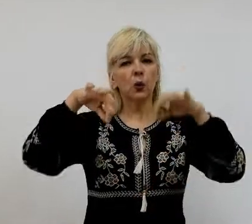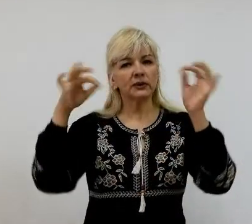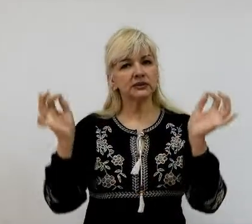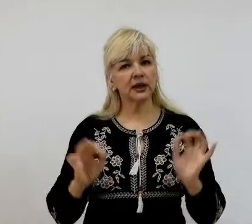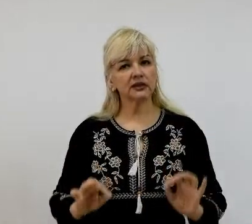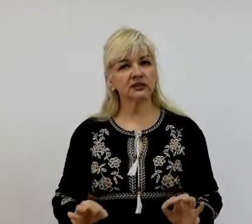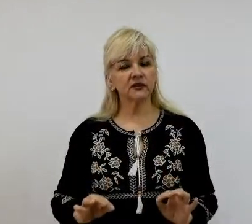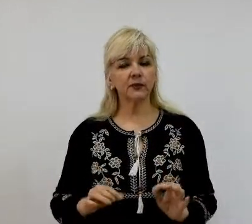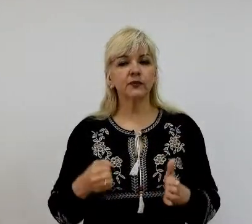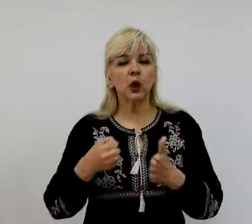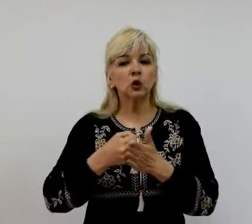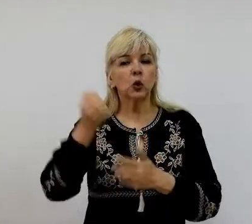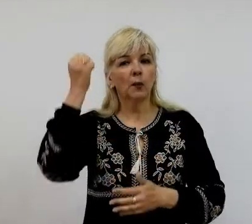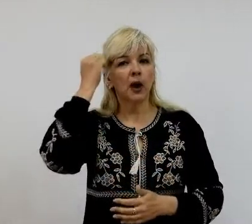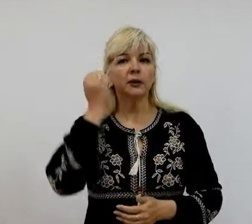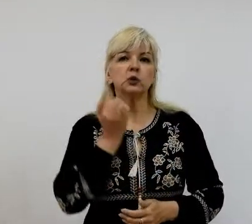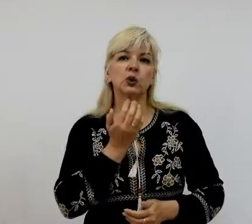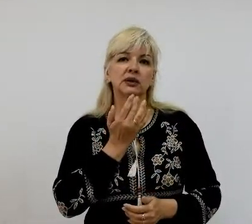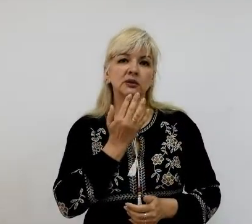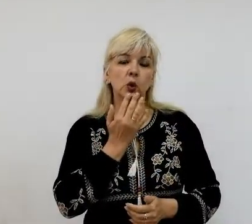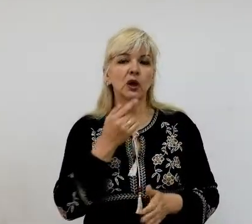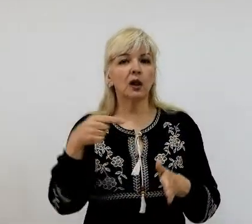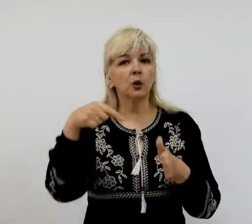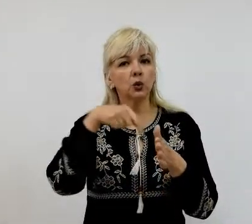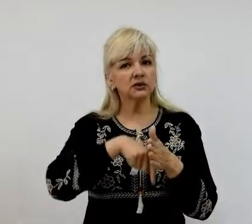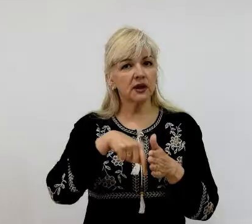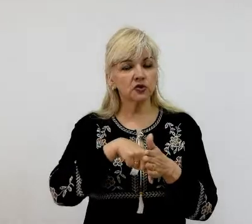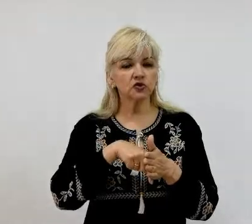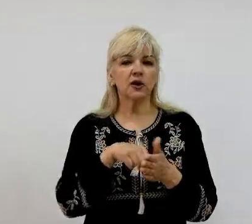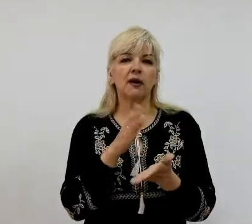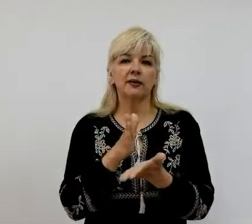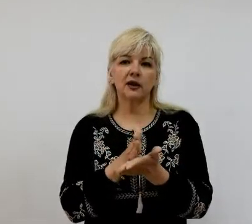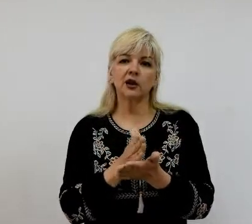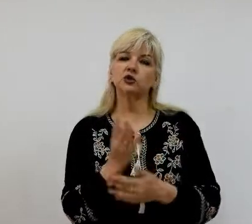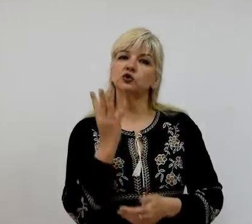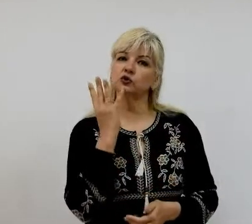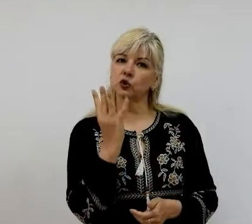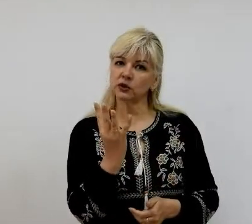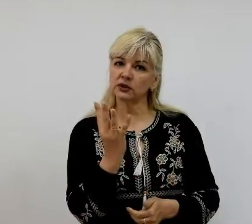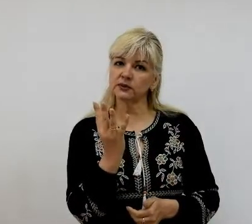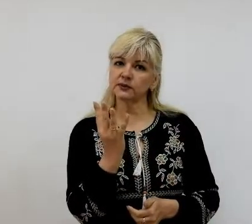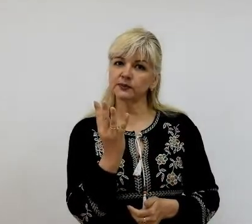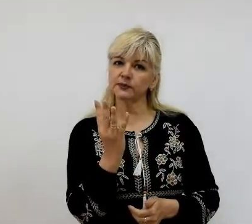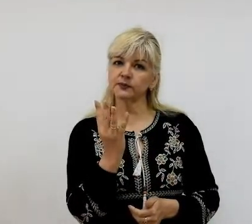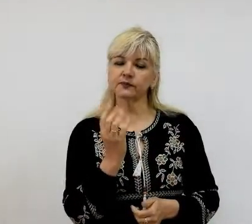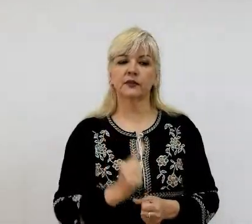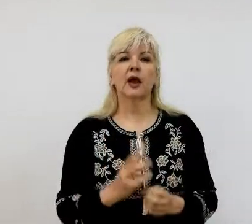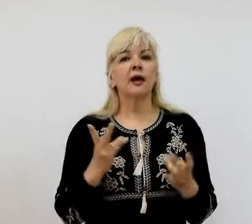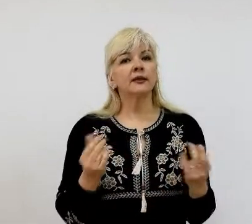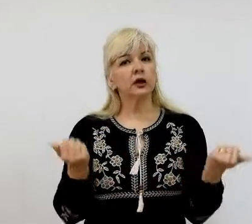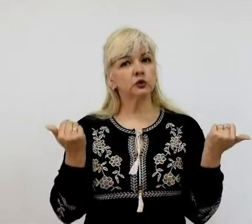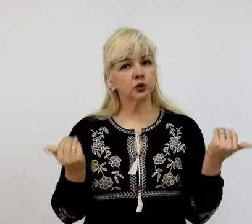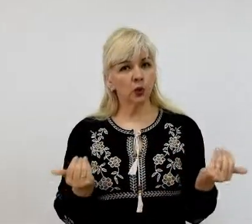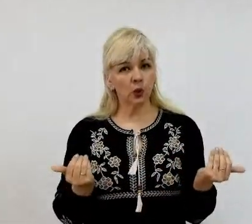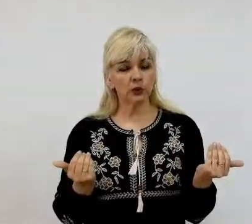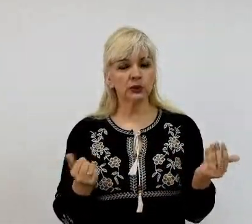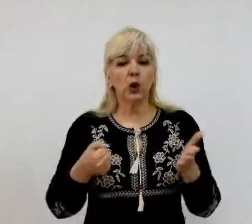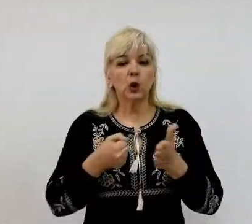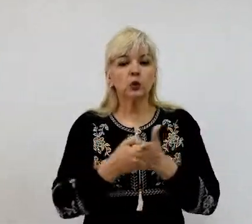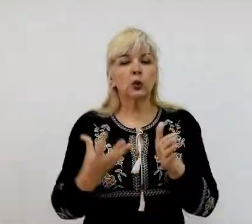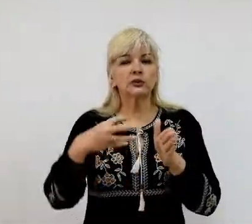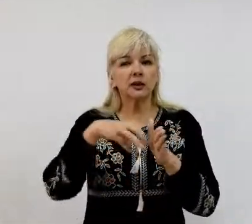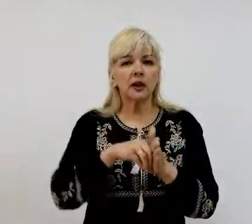Стецівка. Найпопулярнішим для туристичних мандрівок став маршрут, який пролягає з Чигирина через Суботів